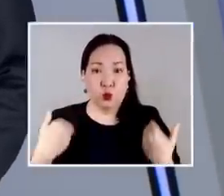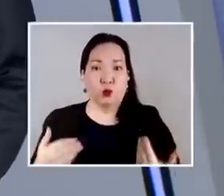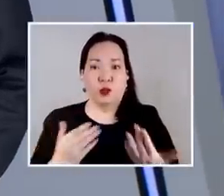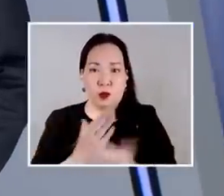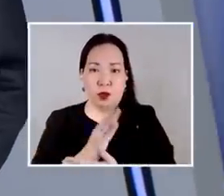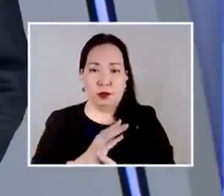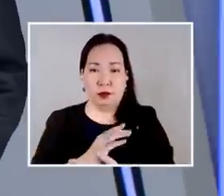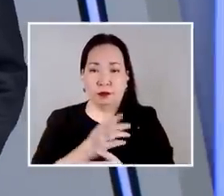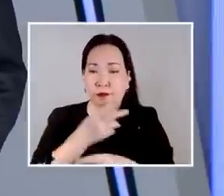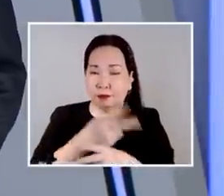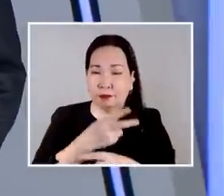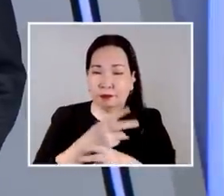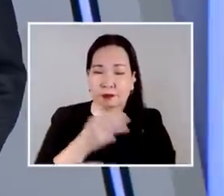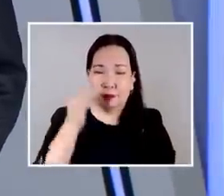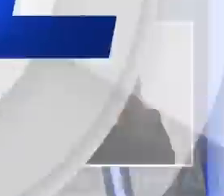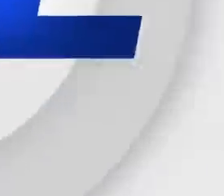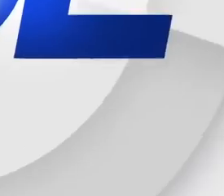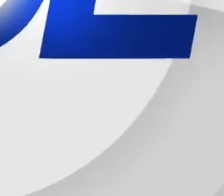Magpapatrol, Mike Navalio.